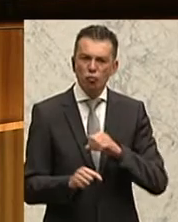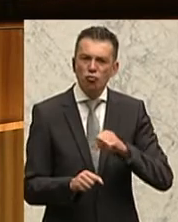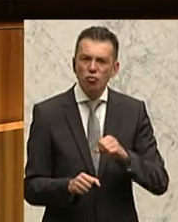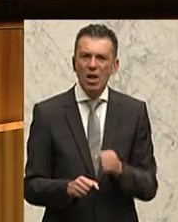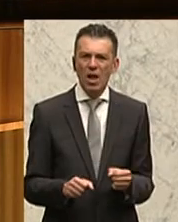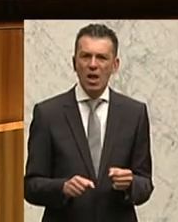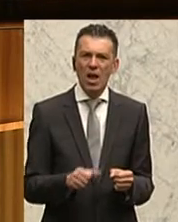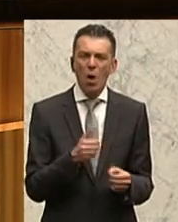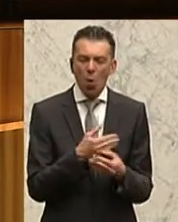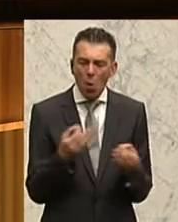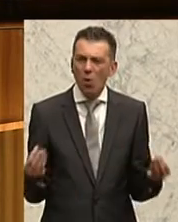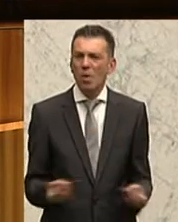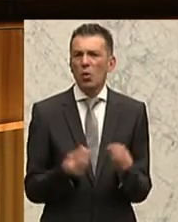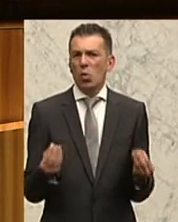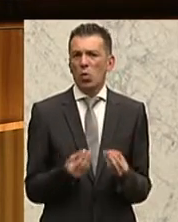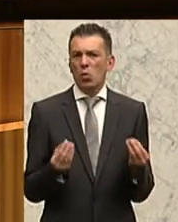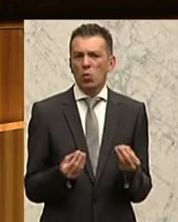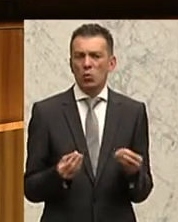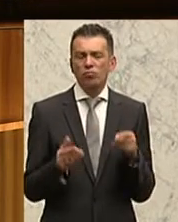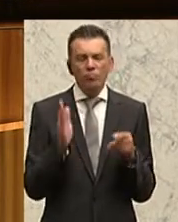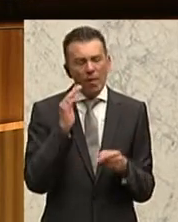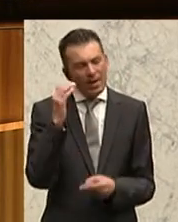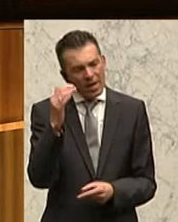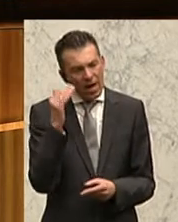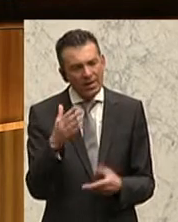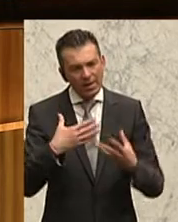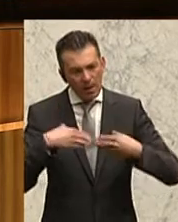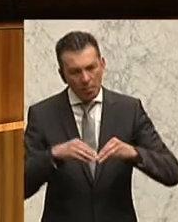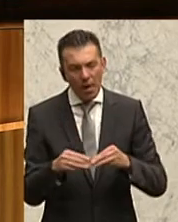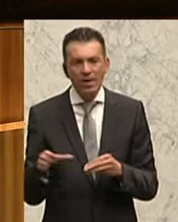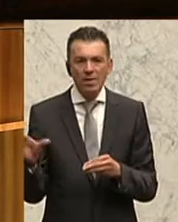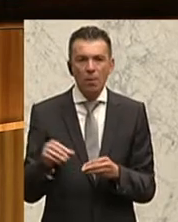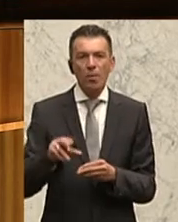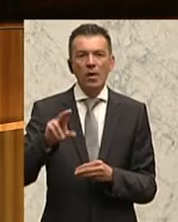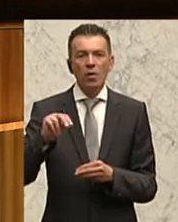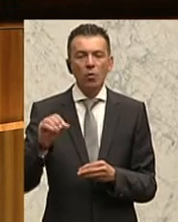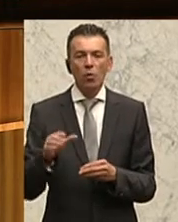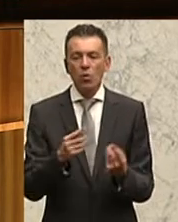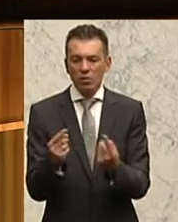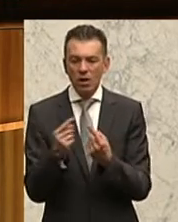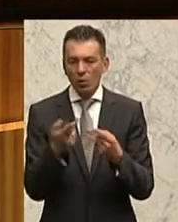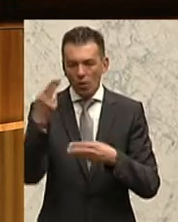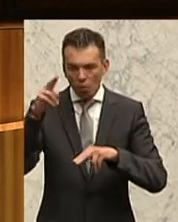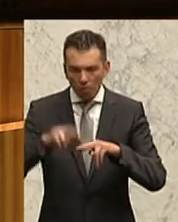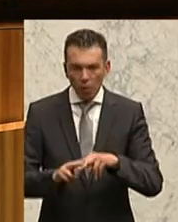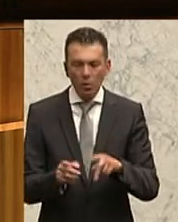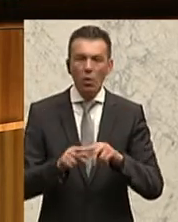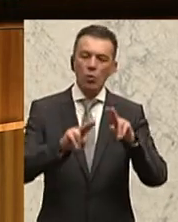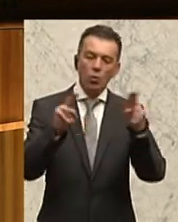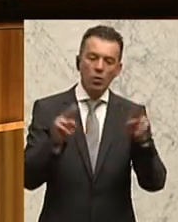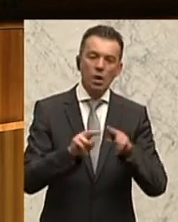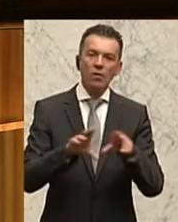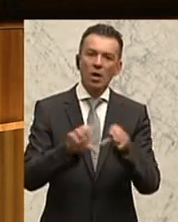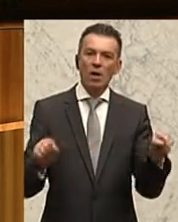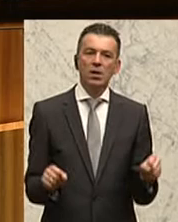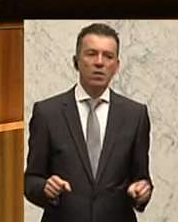begründbar stattgefunden hat, nachzudenken, gemeinsam mit der UNO die Lage zu beurteilen und auch entsprechend an internationalen Abkommen, wenn schon,